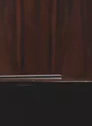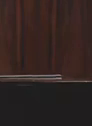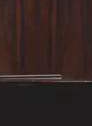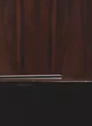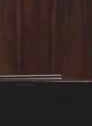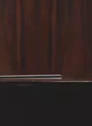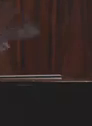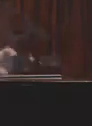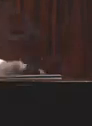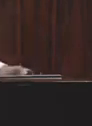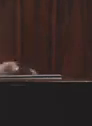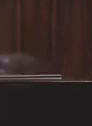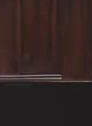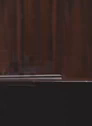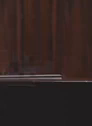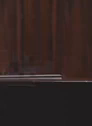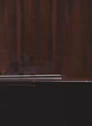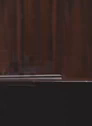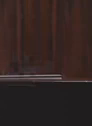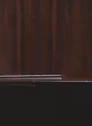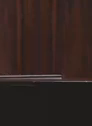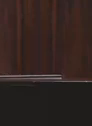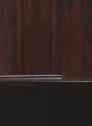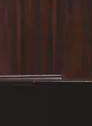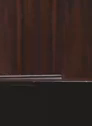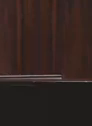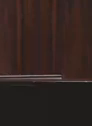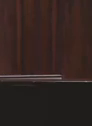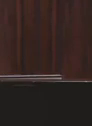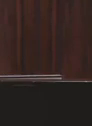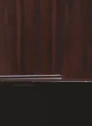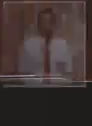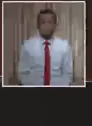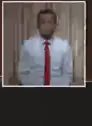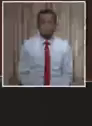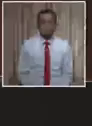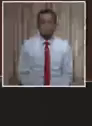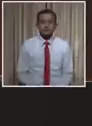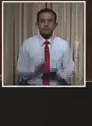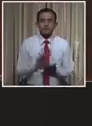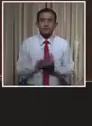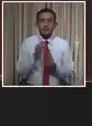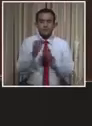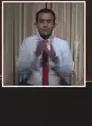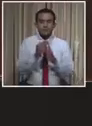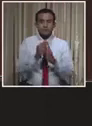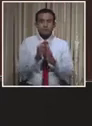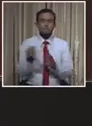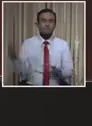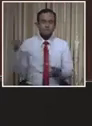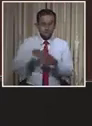ගරු මූලාසන ආරූඪ ගරු මන්ත්‍රීතුමනි මම ඉතාම සතුටු වෙනවා මේ පාර්ලිමේන්තුවටපත් වෙලා